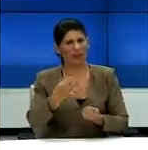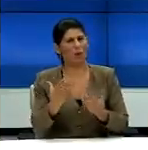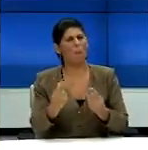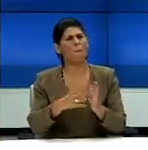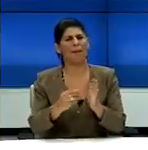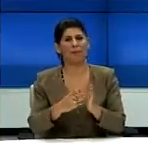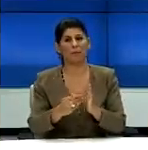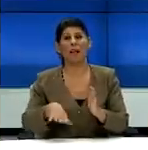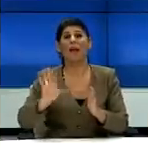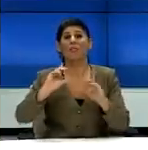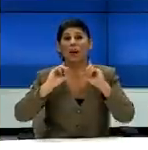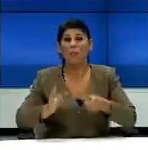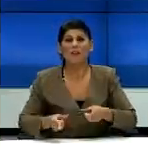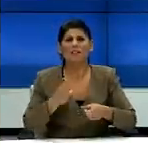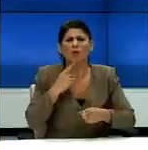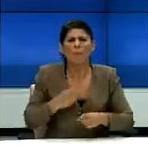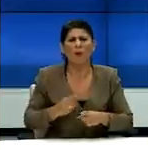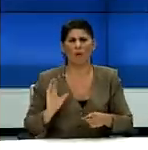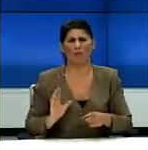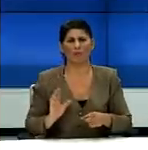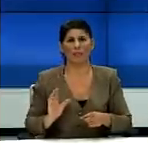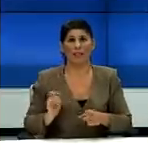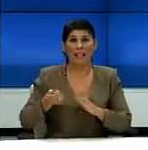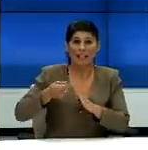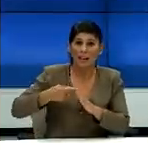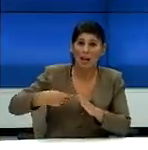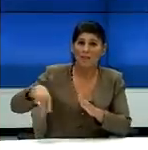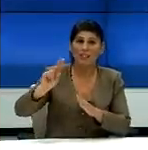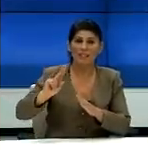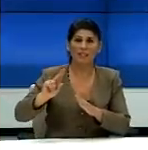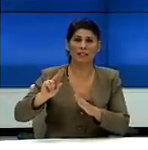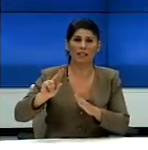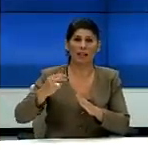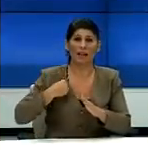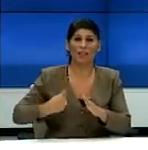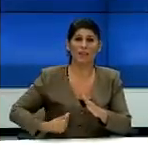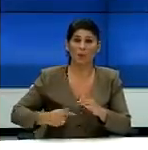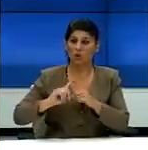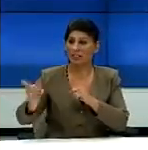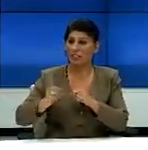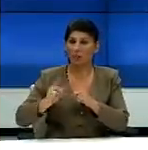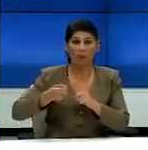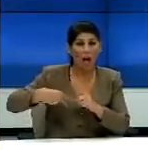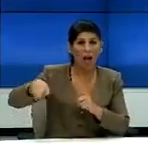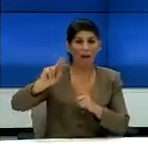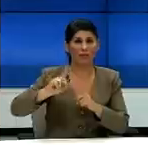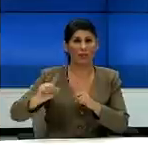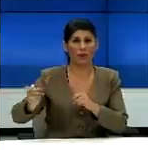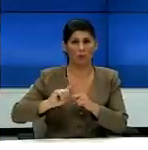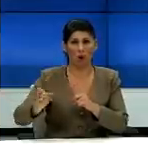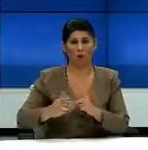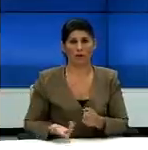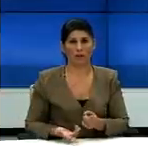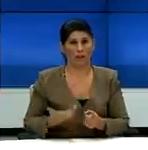Δεν αποφασίσατε το πιο απλό, να αυξήσετε τα δρομολόγια στις δημόσιες συγκοινωνίες. Θέλετε κάποιο